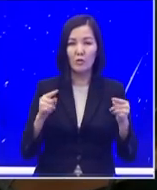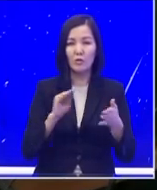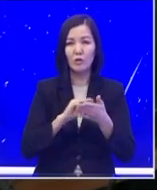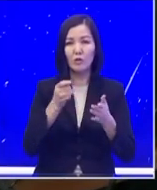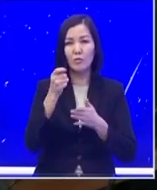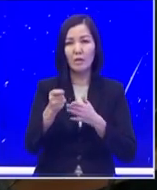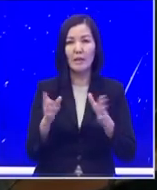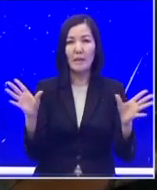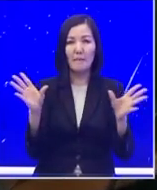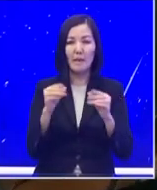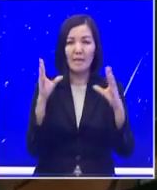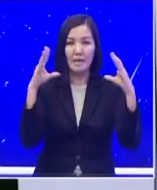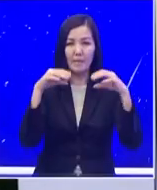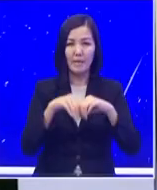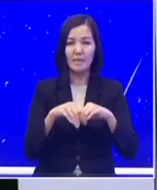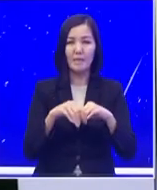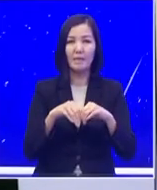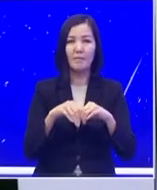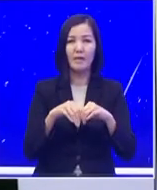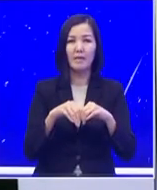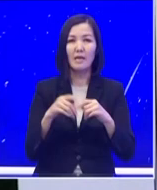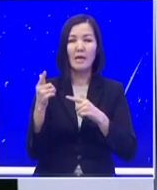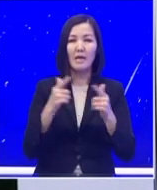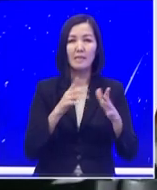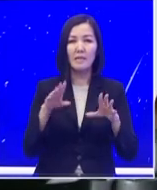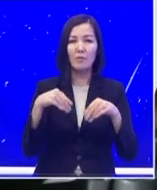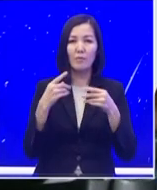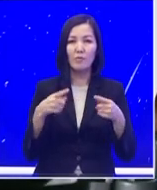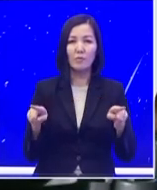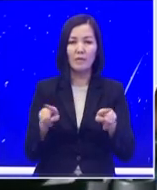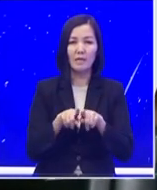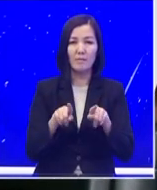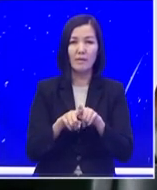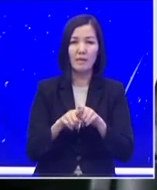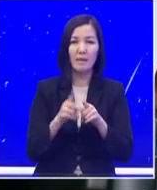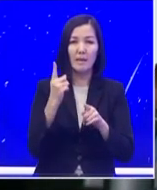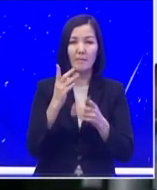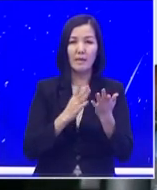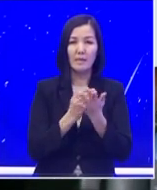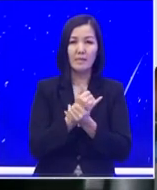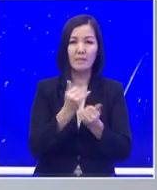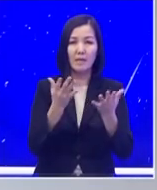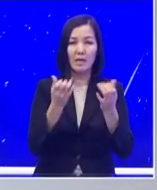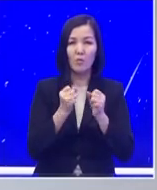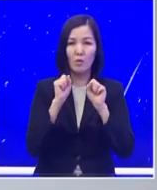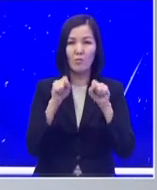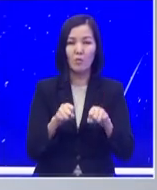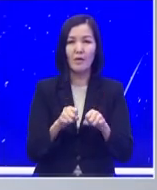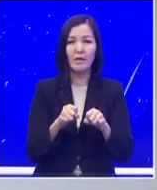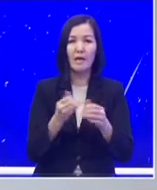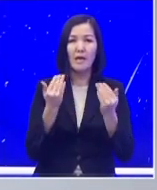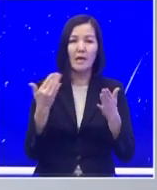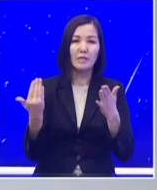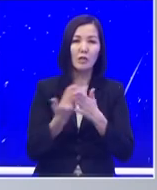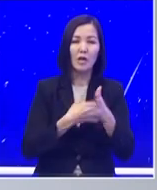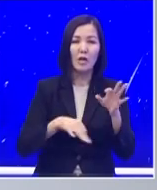уақытта барлығы біріктіріліп, сәйкестендіру құжаттарын әзірлеу және беру сияқты бір қызмет арқылы қол жетімді болады. Қазір мамандар жаңа